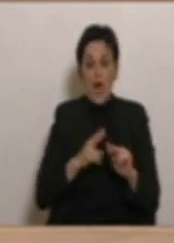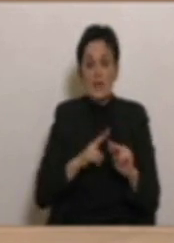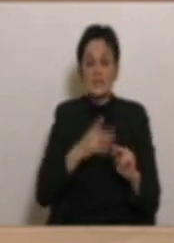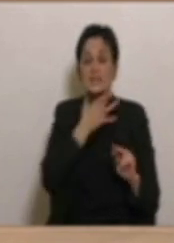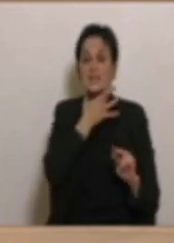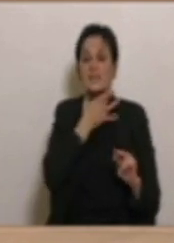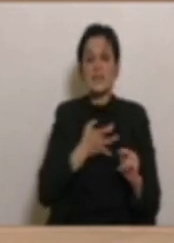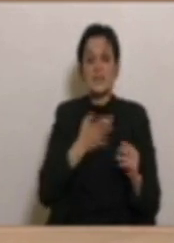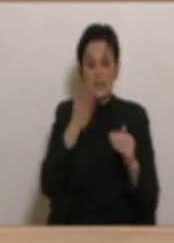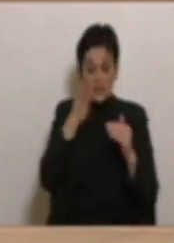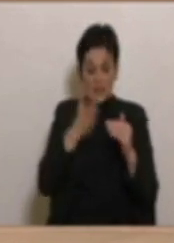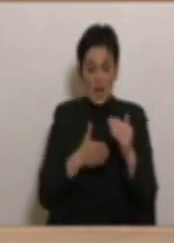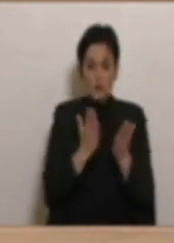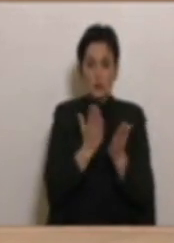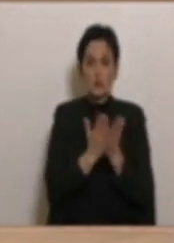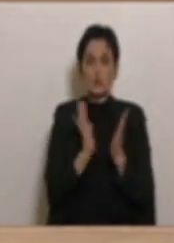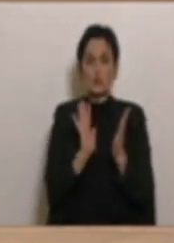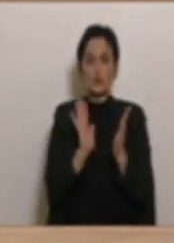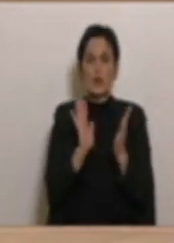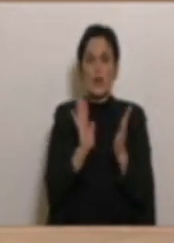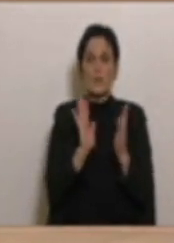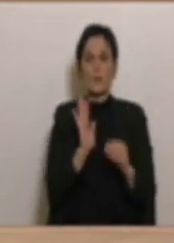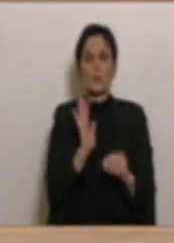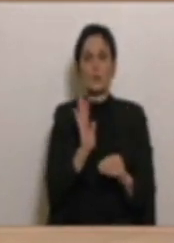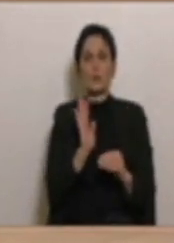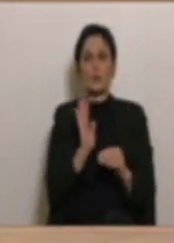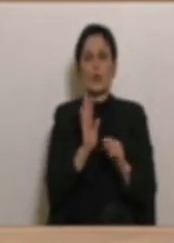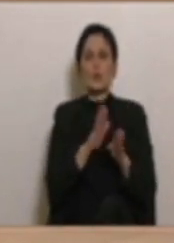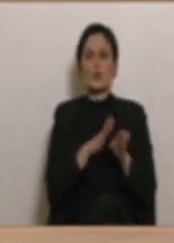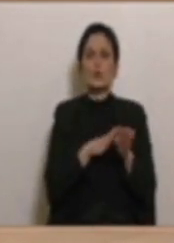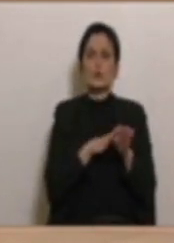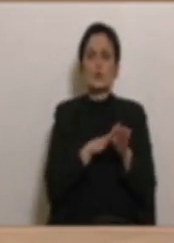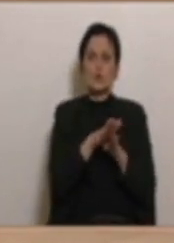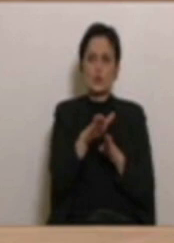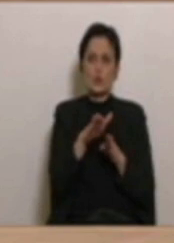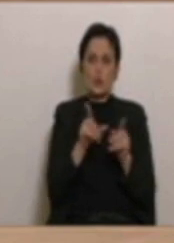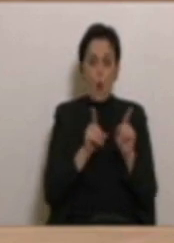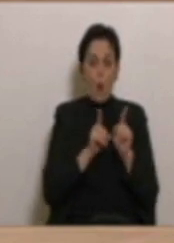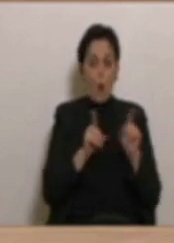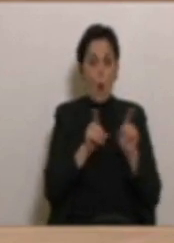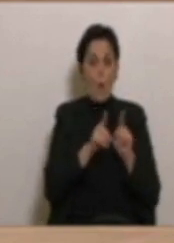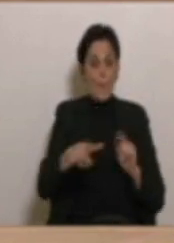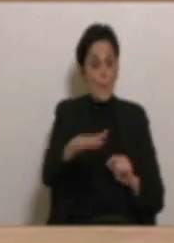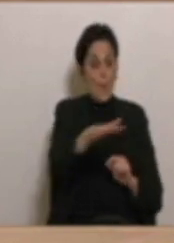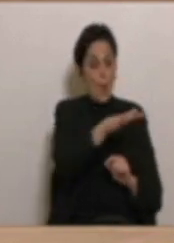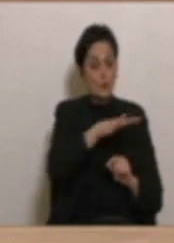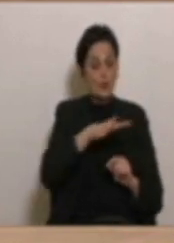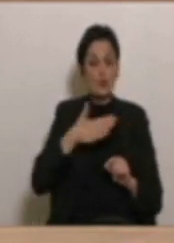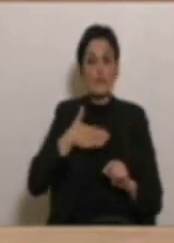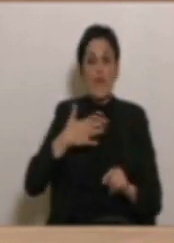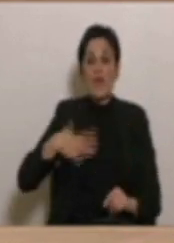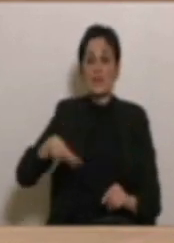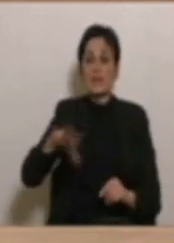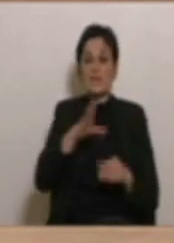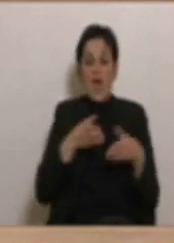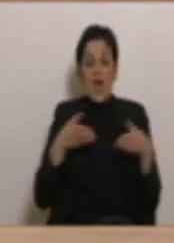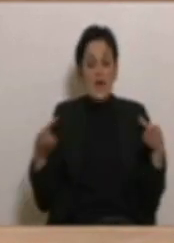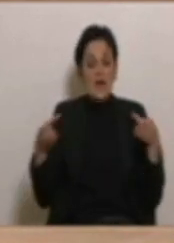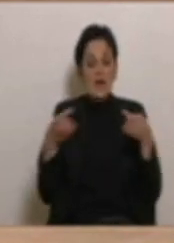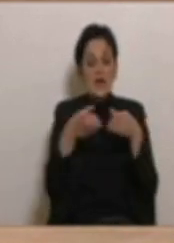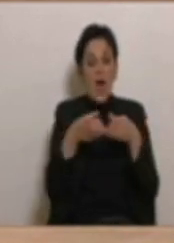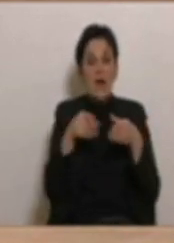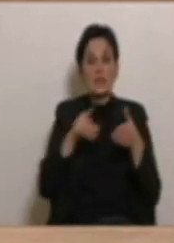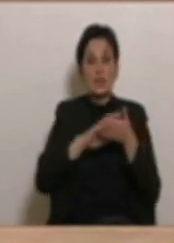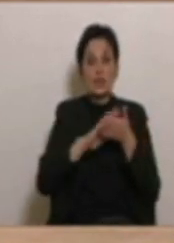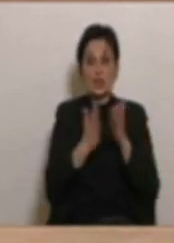არის დასრულებული, სანამ სრული ოპოზიციური სპექტრი ჩვენს ქვეყანაში არ არის გაერთიანებული ამ